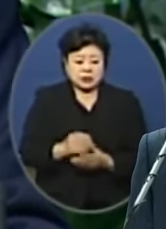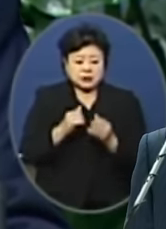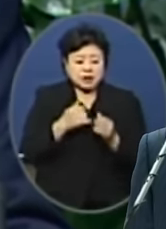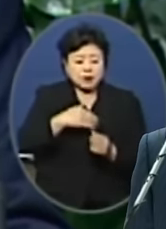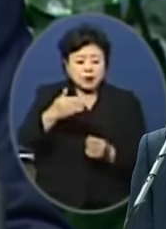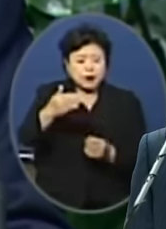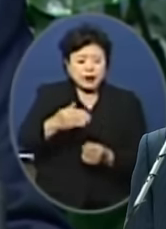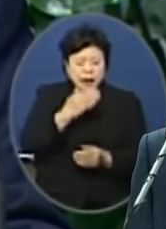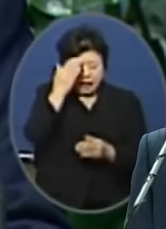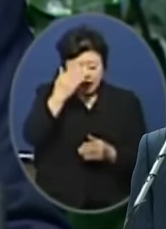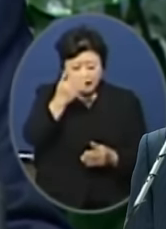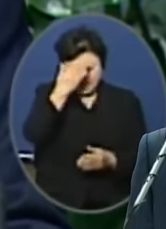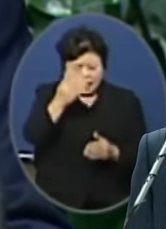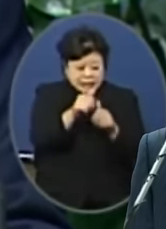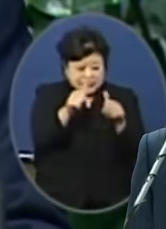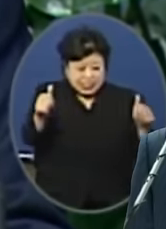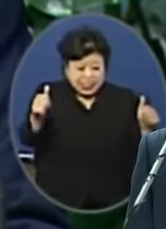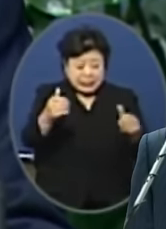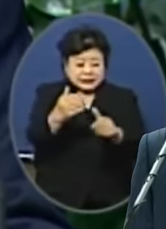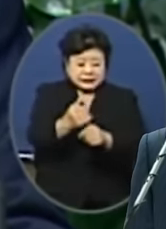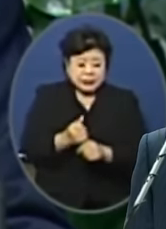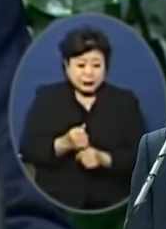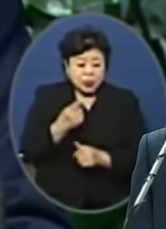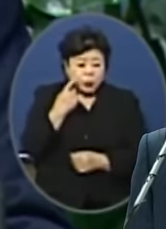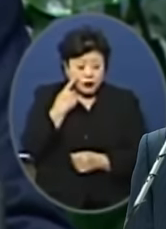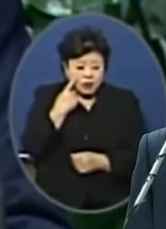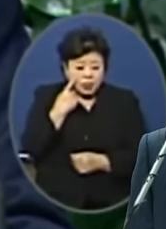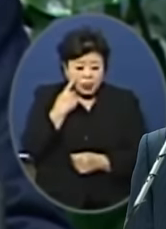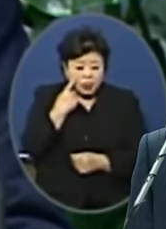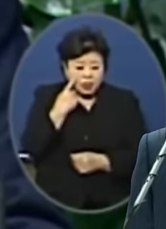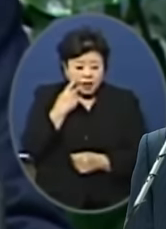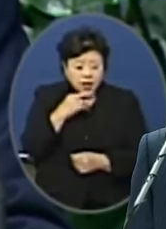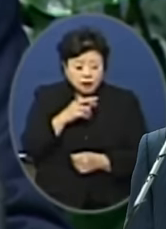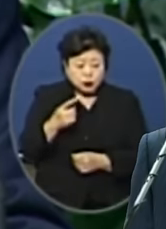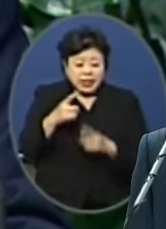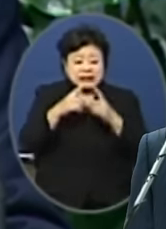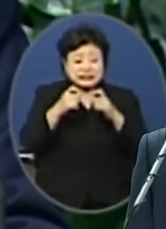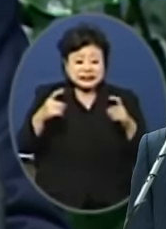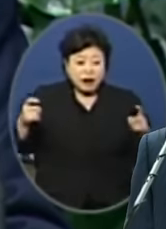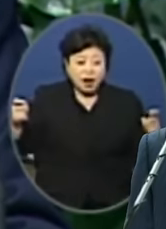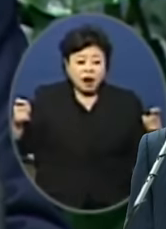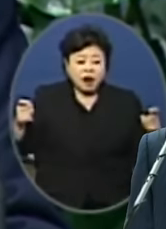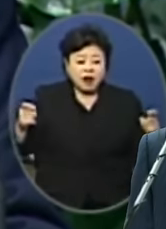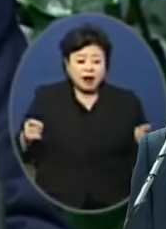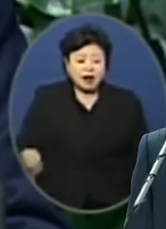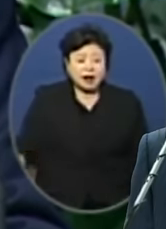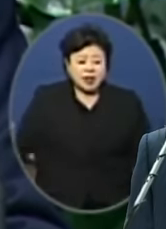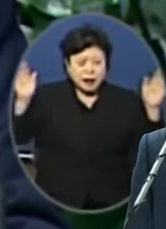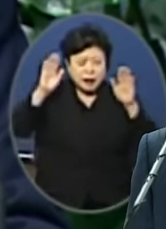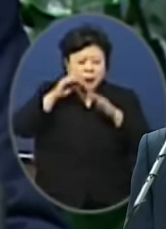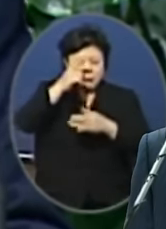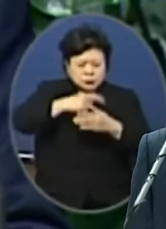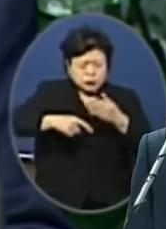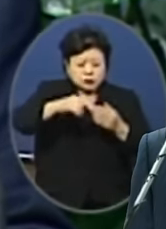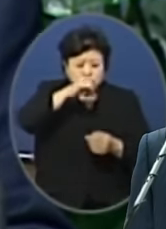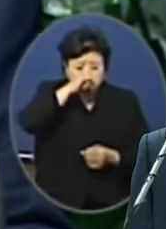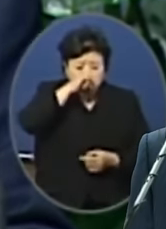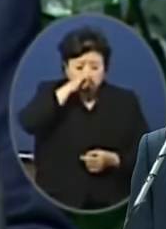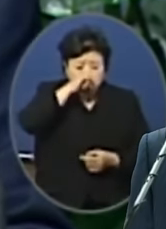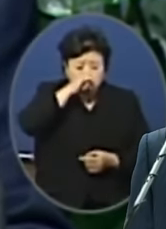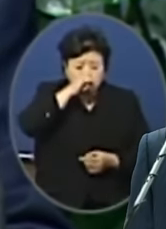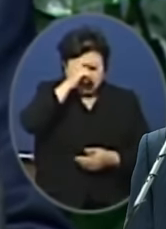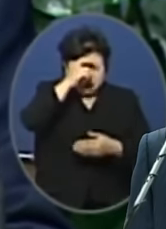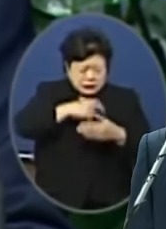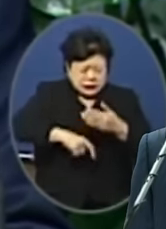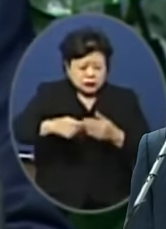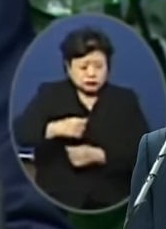사람을 보내어서 엘리사가 어딘가 살펴보니 도단이라는 성에 밤을 엘리사가 세우는 말을 듣고